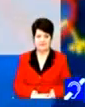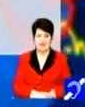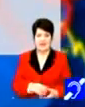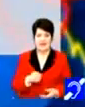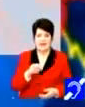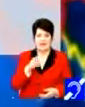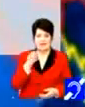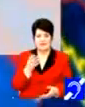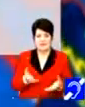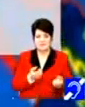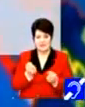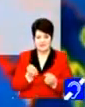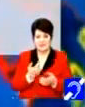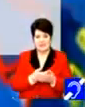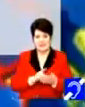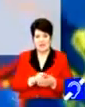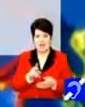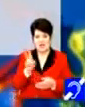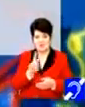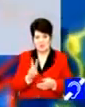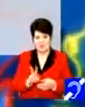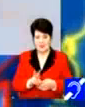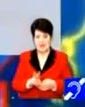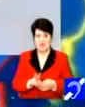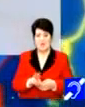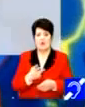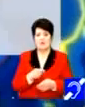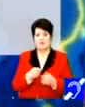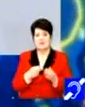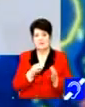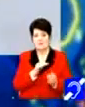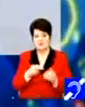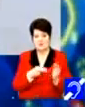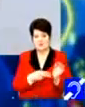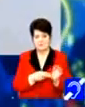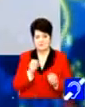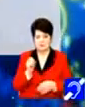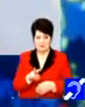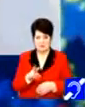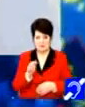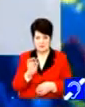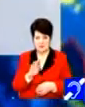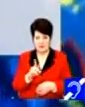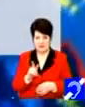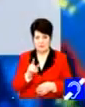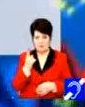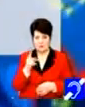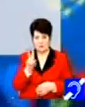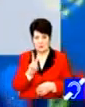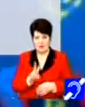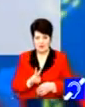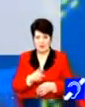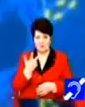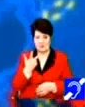Leul moldovenesc își menține trendul ascendent pentru mâine. Banca Națională a Moldovei a stabilit un curs oficial de 17,12 bani pentru un dolar american,